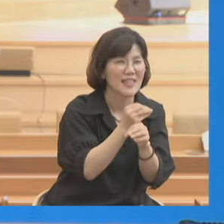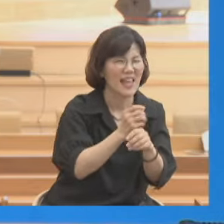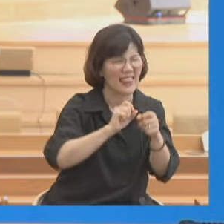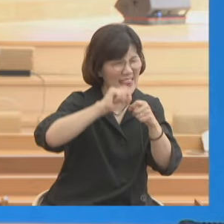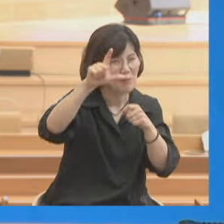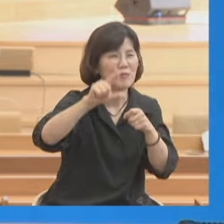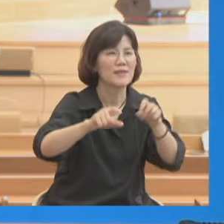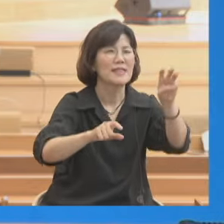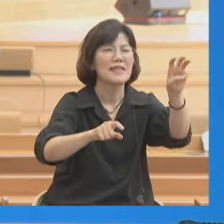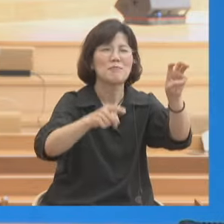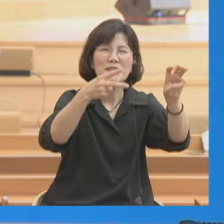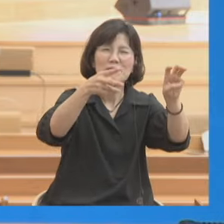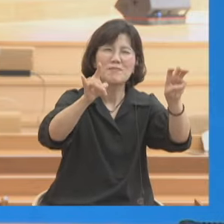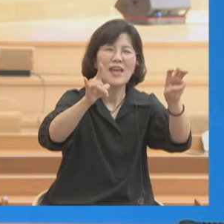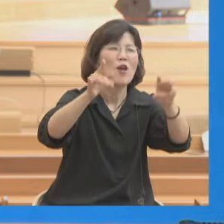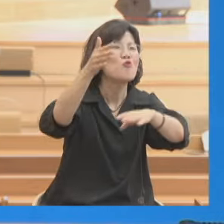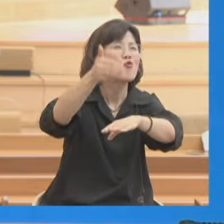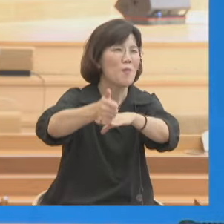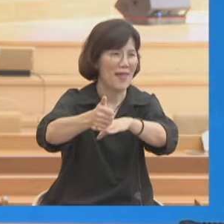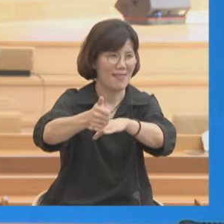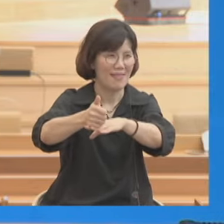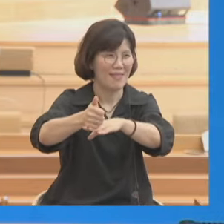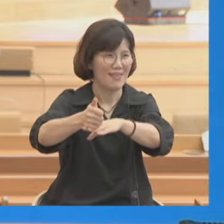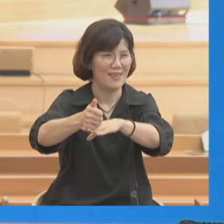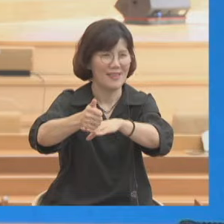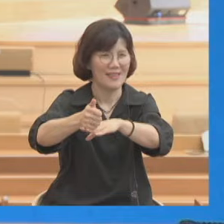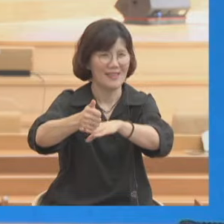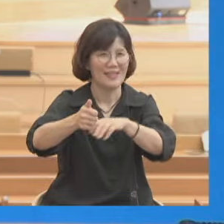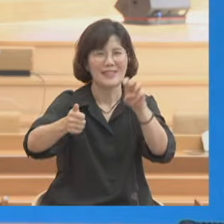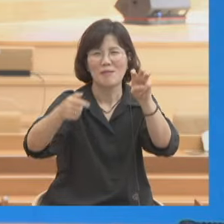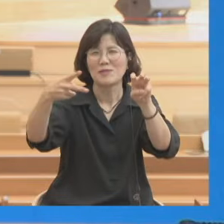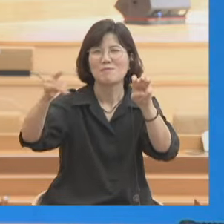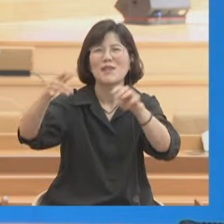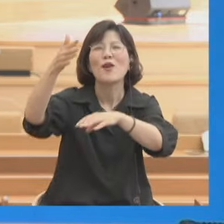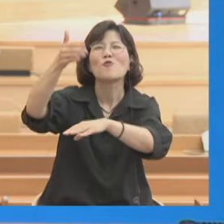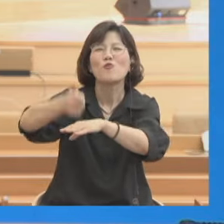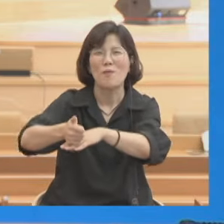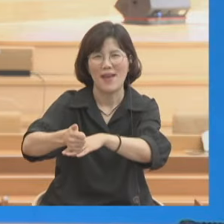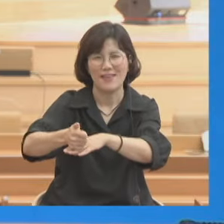후반. 대부분은 여기에 소망이 없죠?